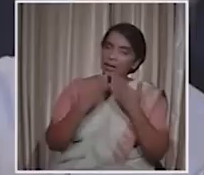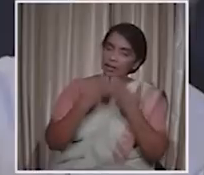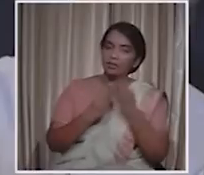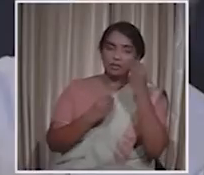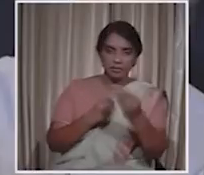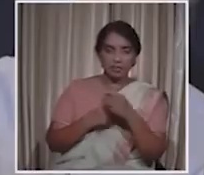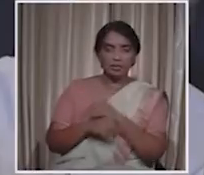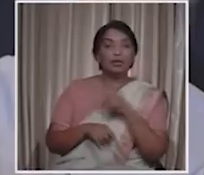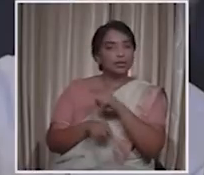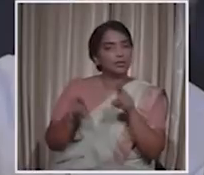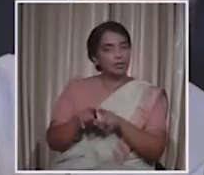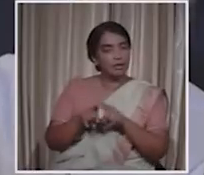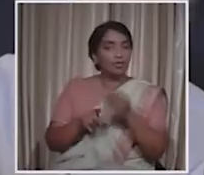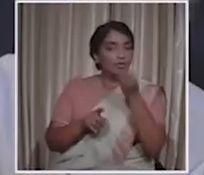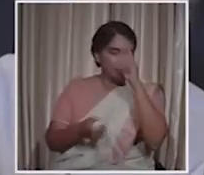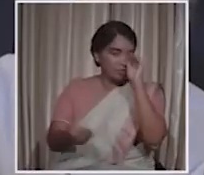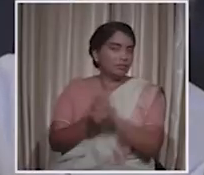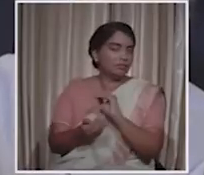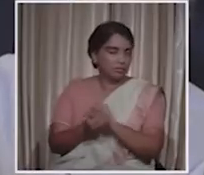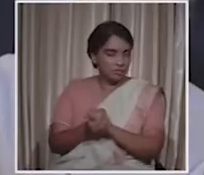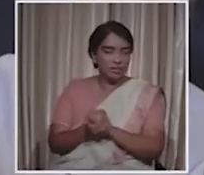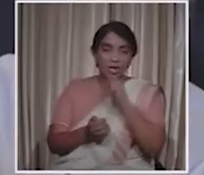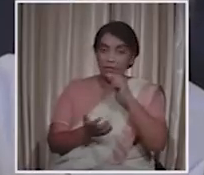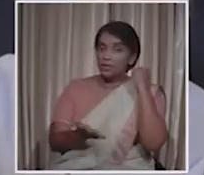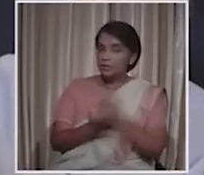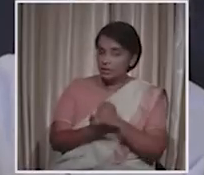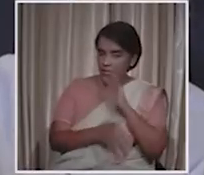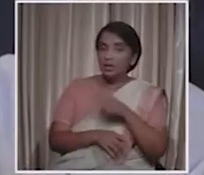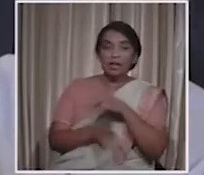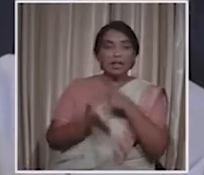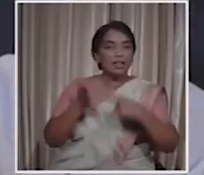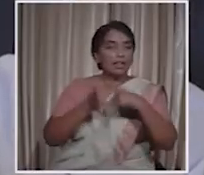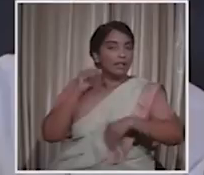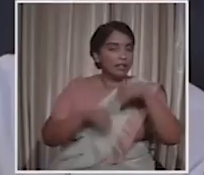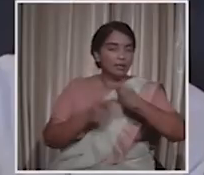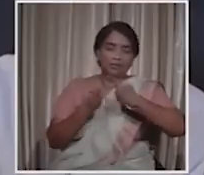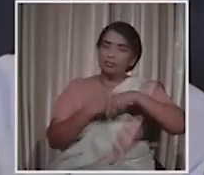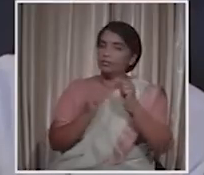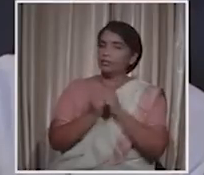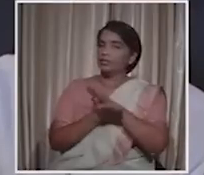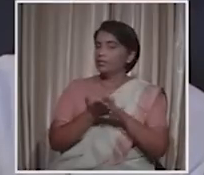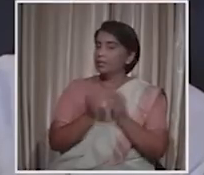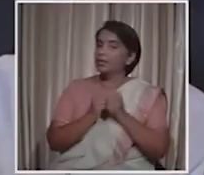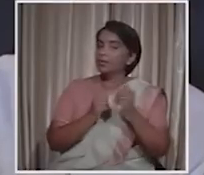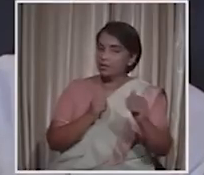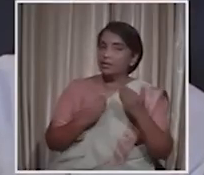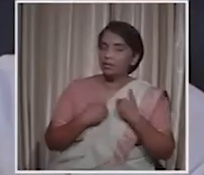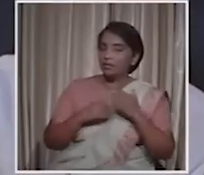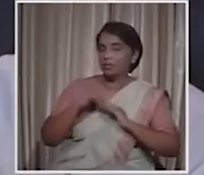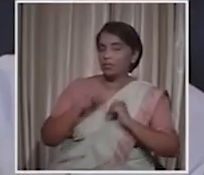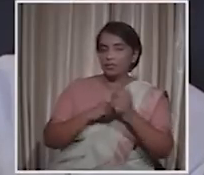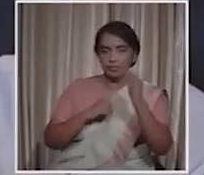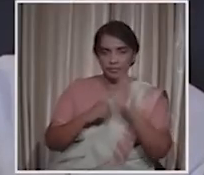කරනවා. ඒ සමගම ආහාර සුරක්ෂිත සහතික කිරීමටත් දේශපාලන ප්‍රතිසංස්කරණ ක්‍රියාත්මක කිරීමටත් අපි ක්‍රියා